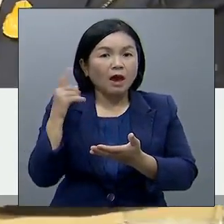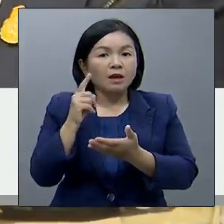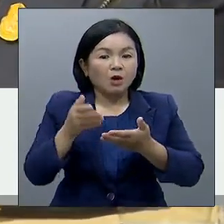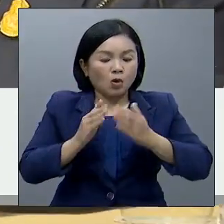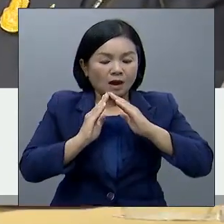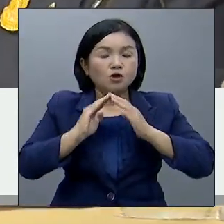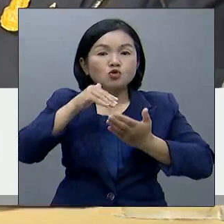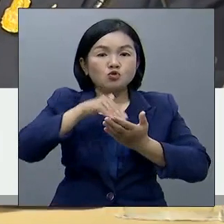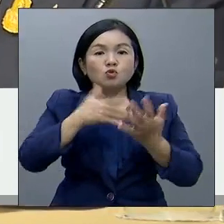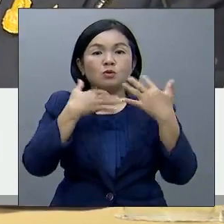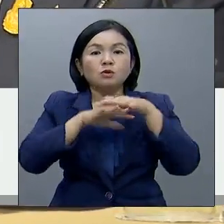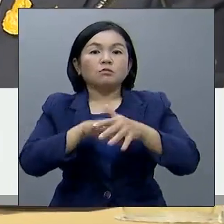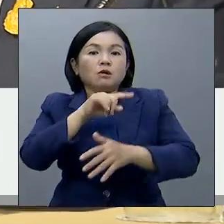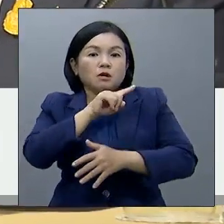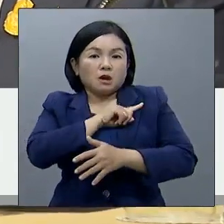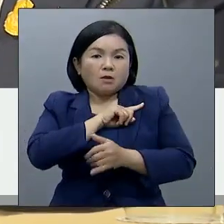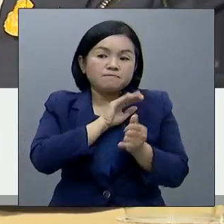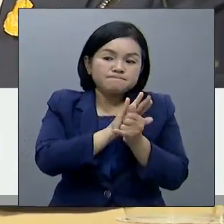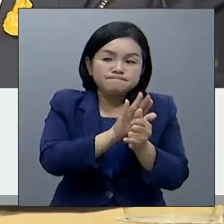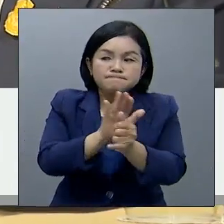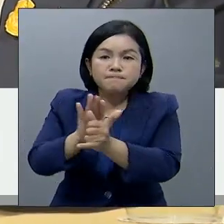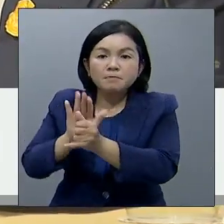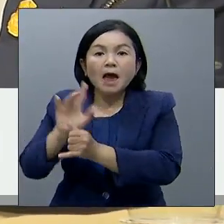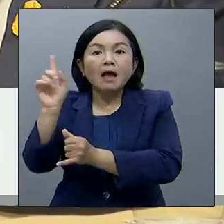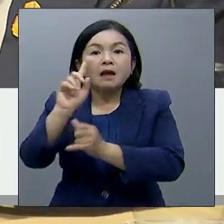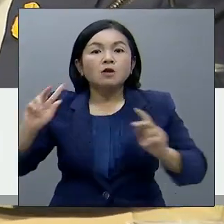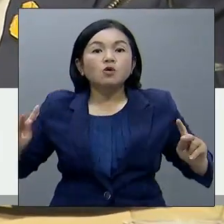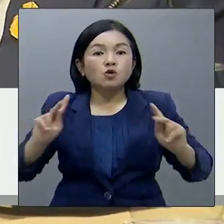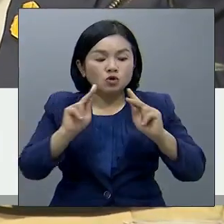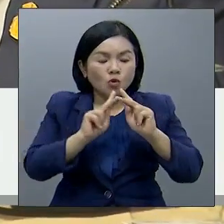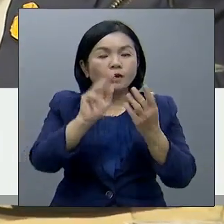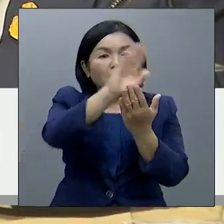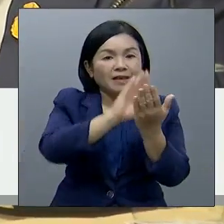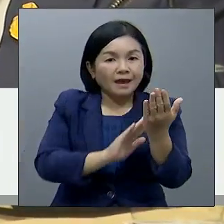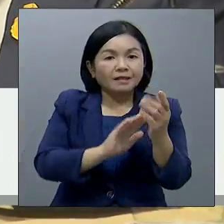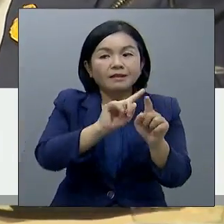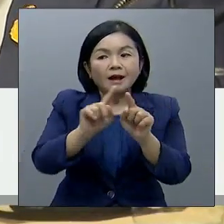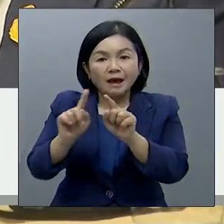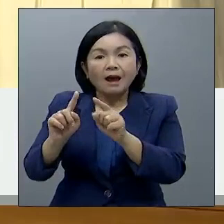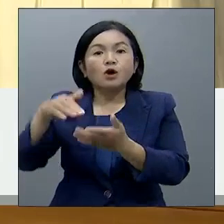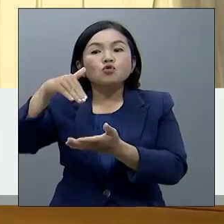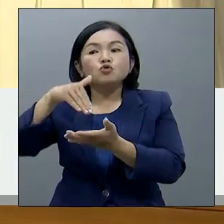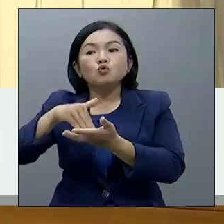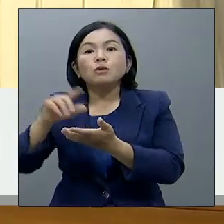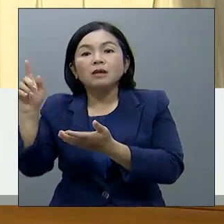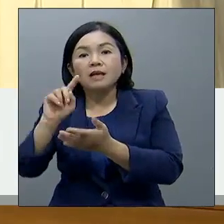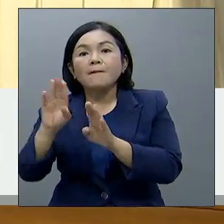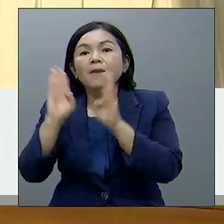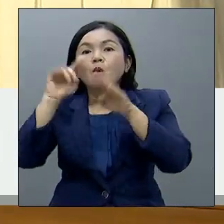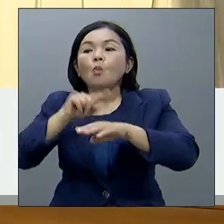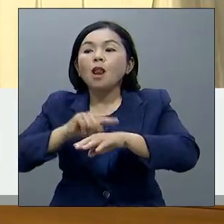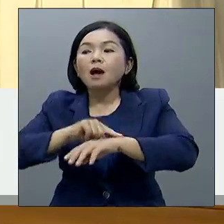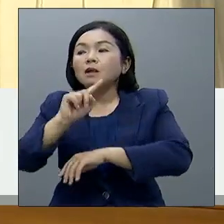านงานเพื่ออำนวยความสะดวกซึ่งจะจัดขึ้นที่กระทรวงการต่างประเทศแต่ยังไม่ได้ระบุนะคะว่าศูนย์ที่ว่านี้จะเปิดทำการเมื่